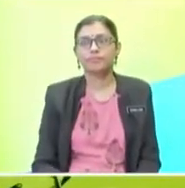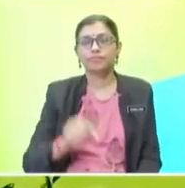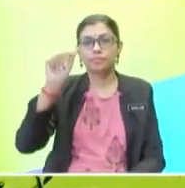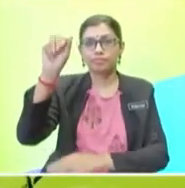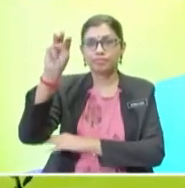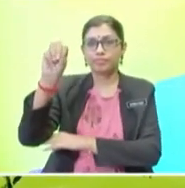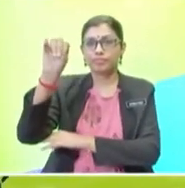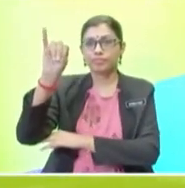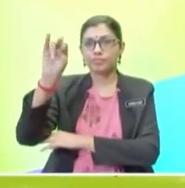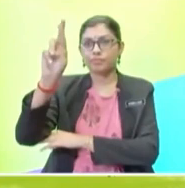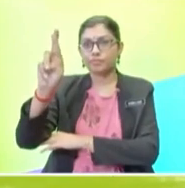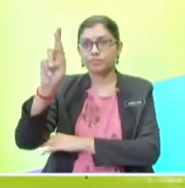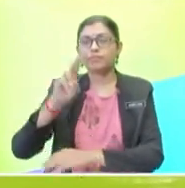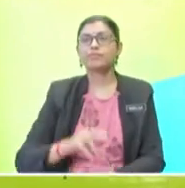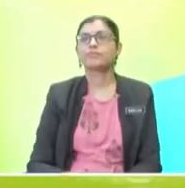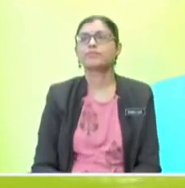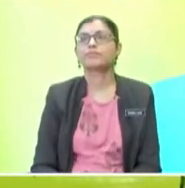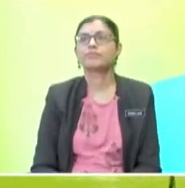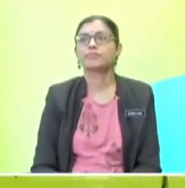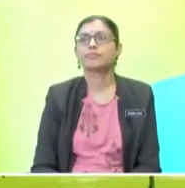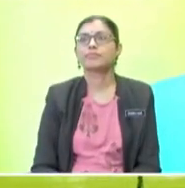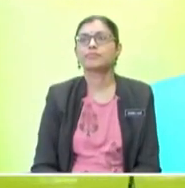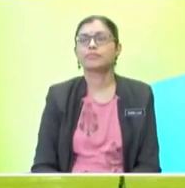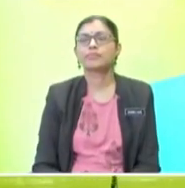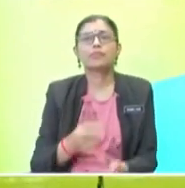Amir. Okey, Muhammad Amir. Okey, kongsikan dengan cikgu